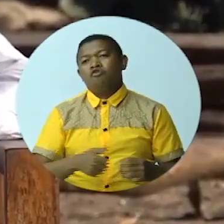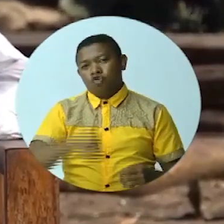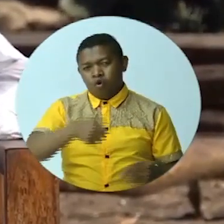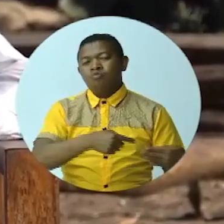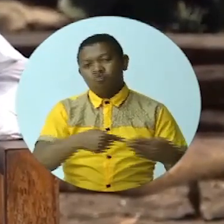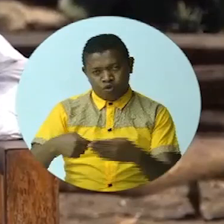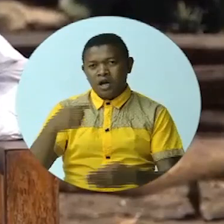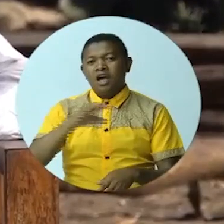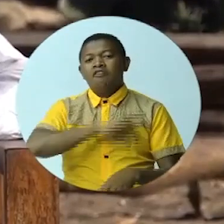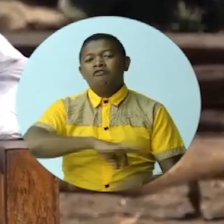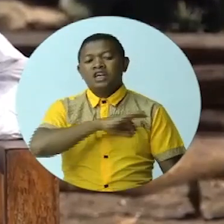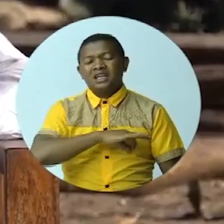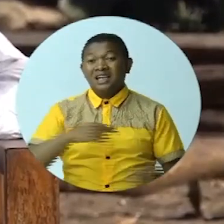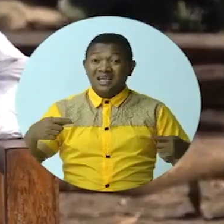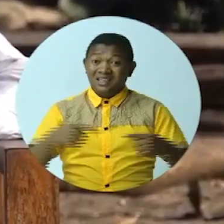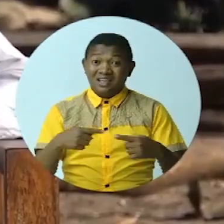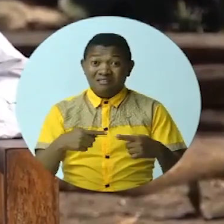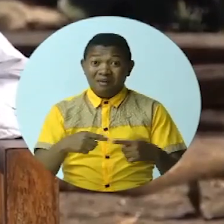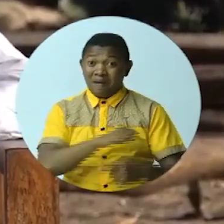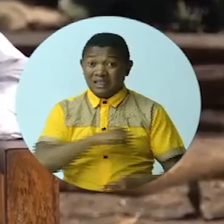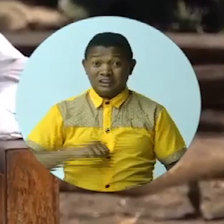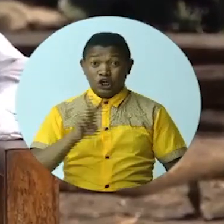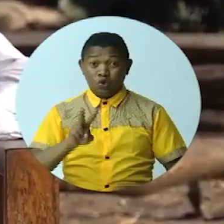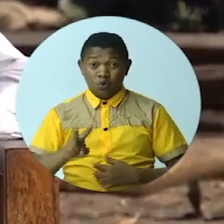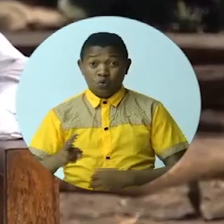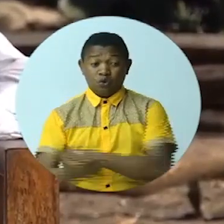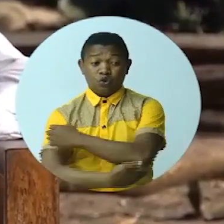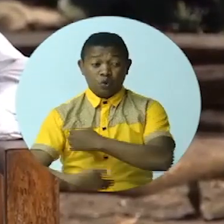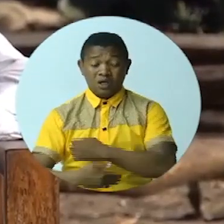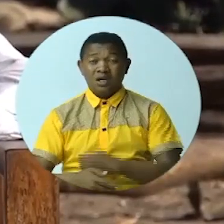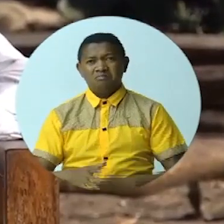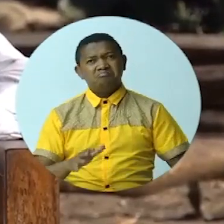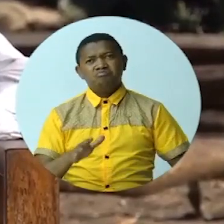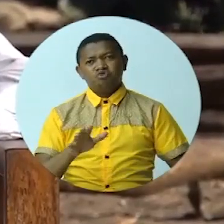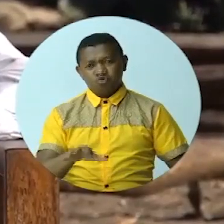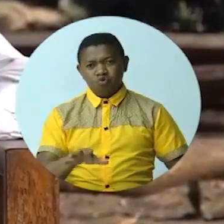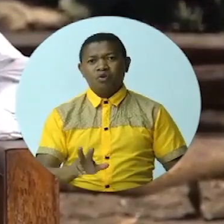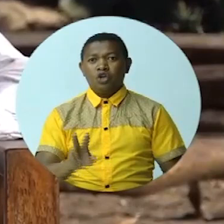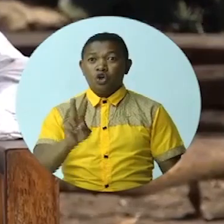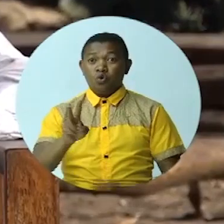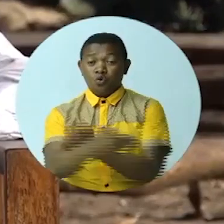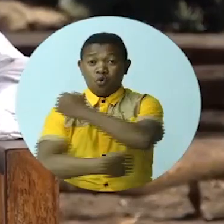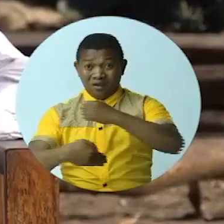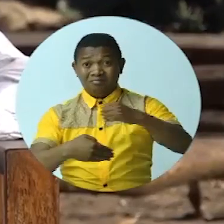anatin'izay roa taona latsaka zay a isiny telo no tonga taty.